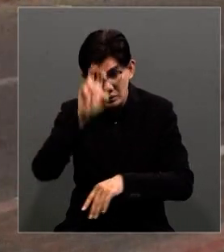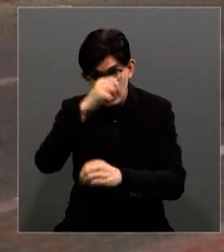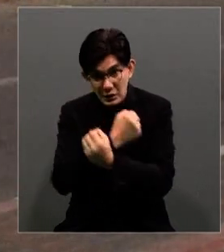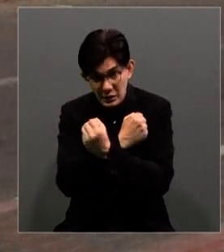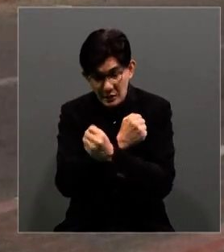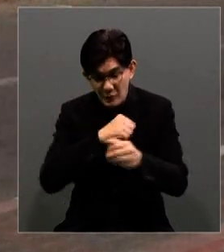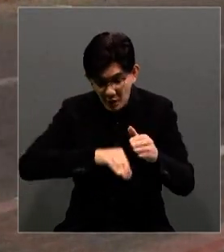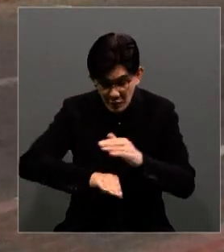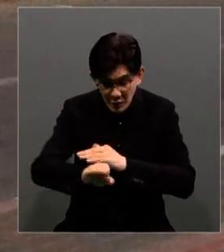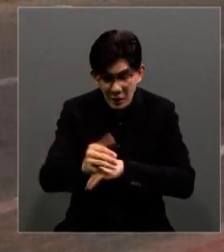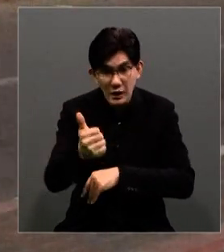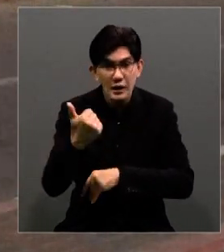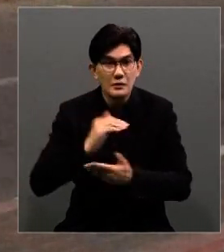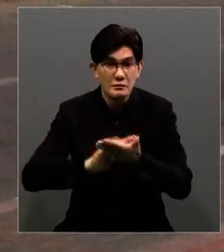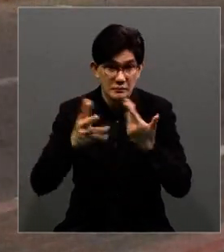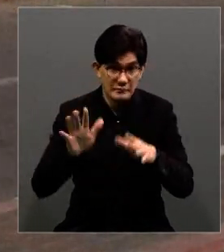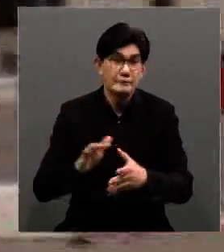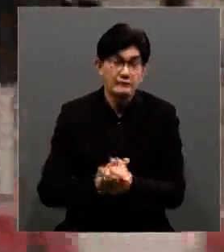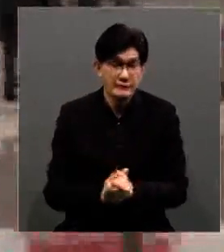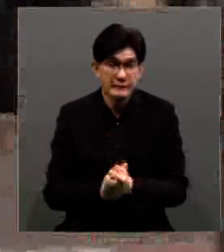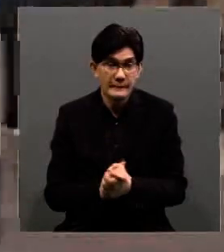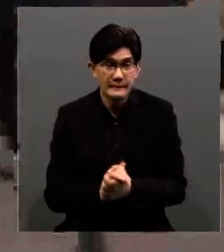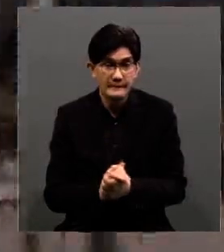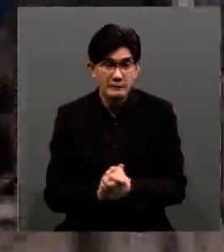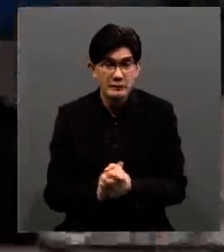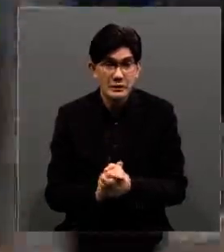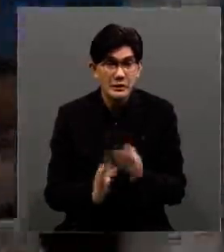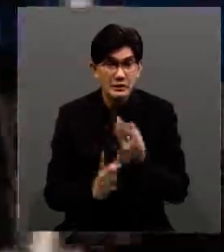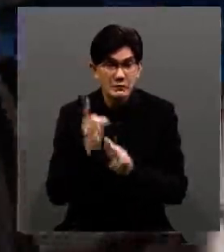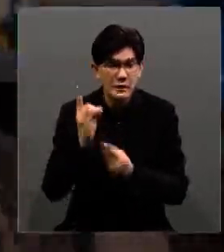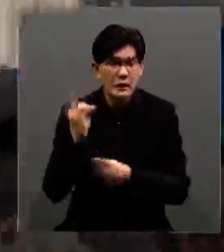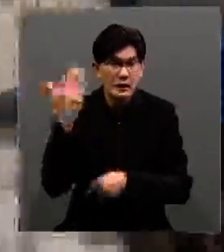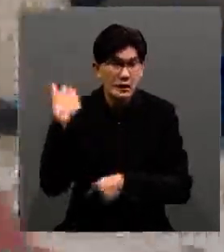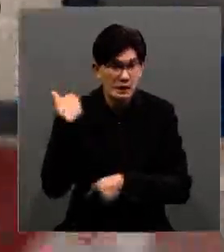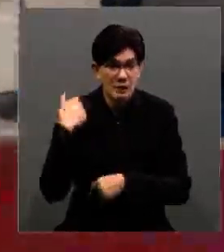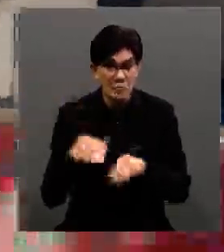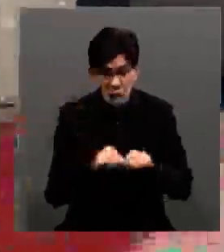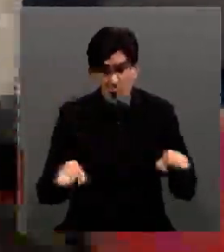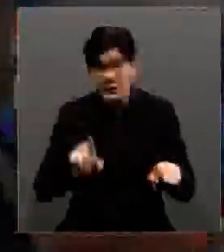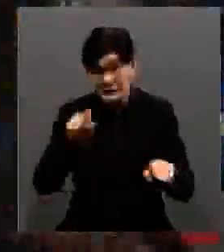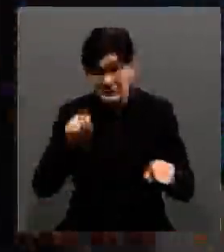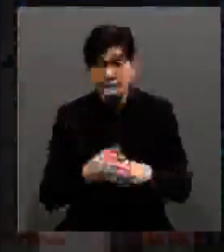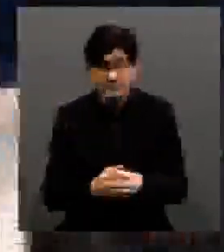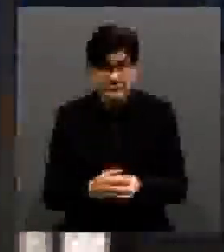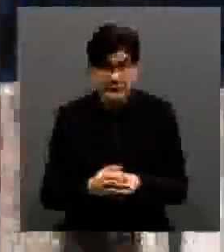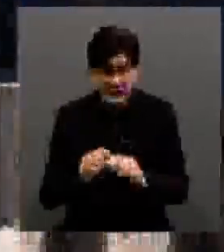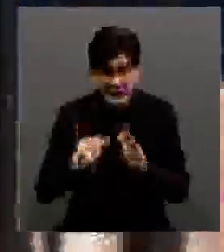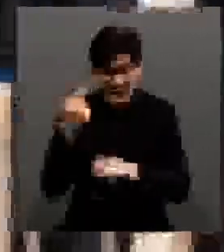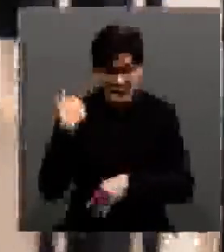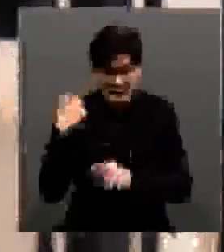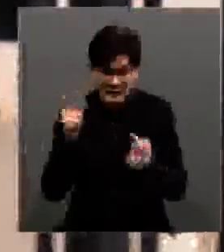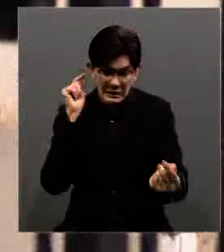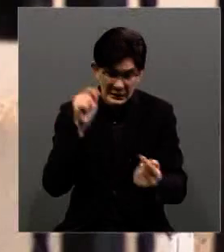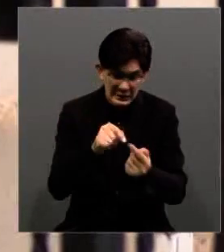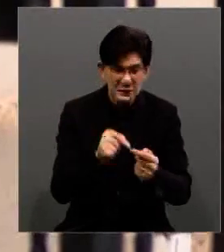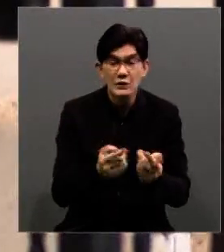ฮะเข้าสู่เขตฉนวนกาซ่าไปเรียบร้อยแล้วต่อจากเมื่อสุดสัปดาห์ที่ว่ามีขบวนชุดแรก 20คันนะครับ 20คันแรกเนี่ยเดินทาง